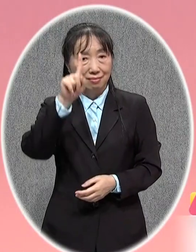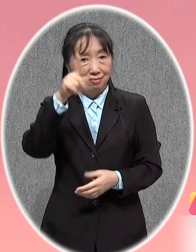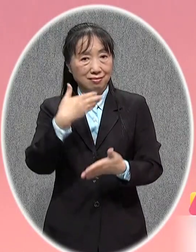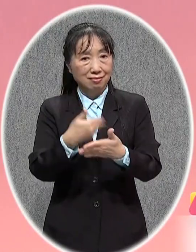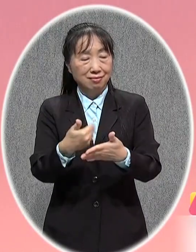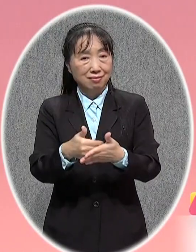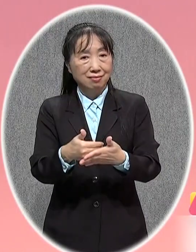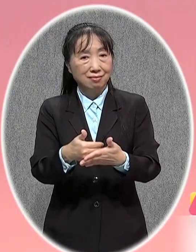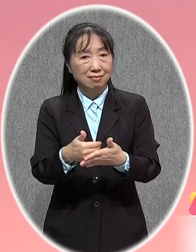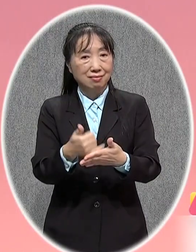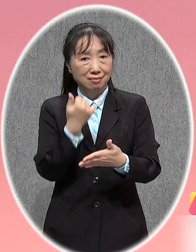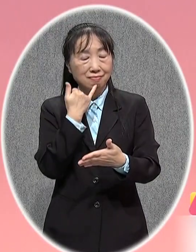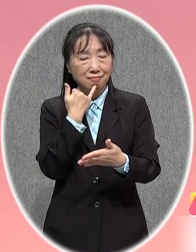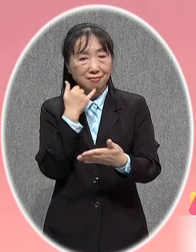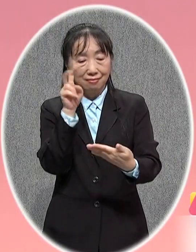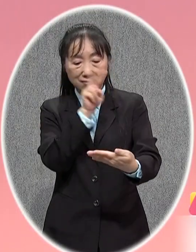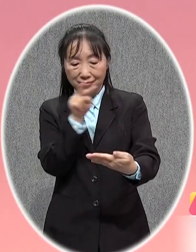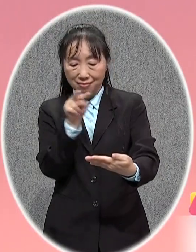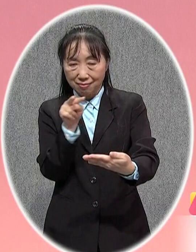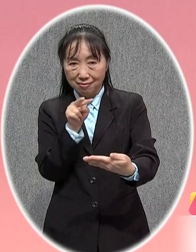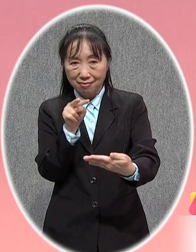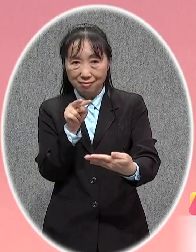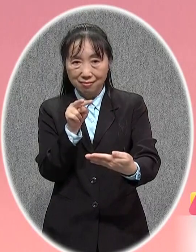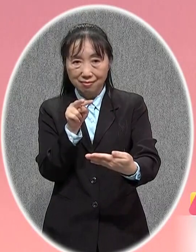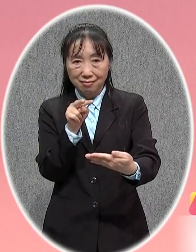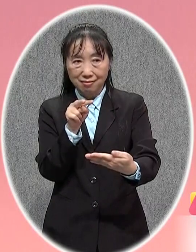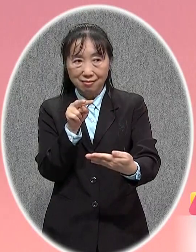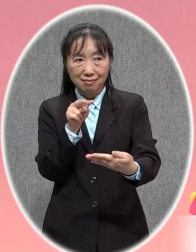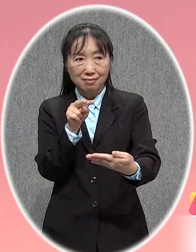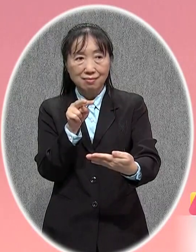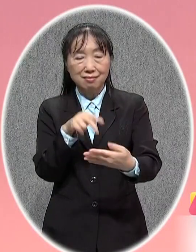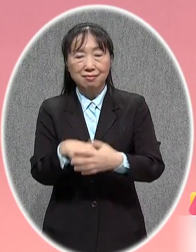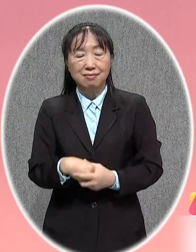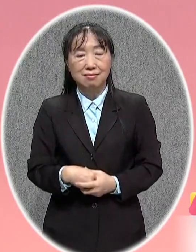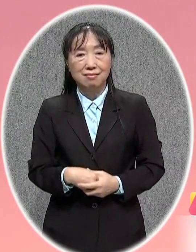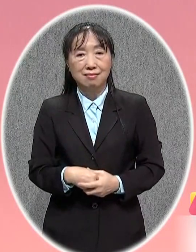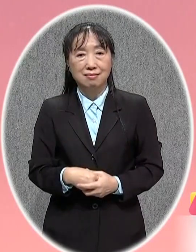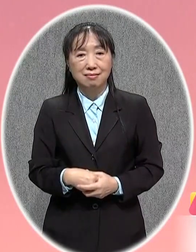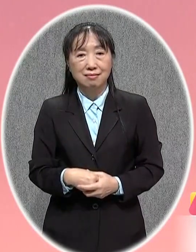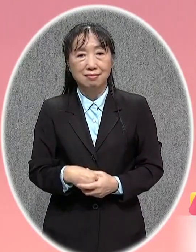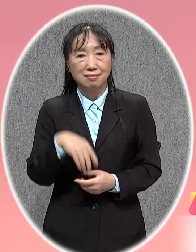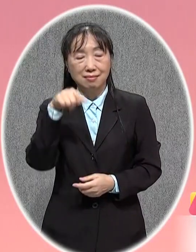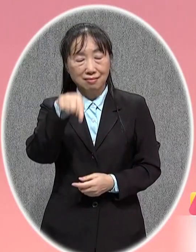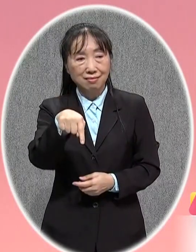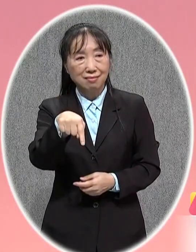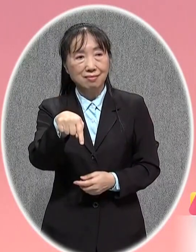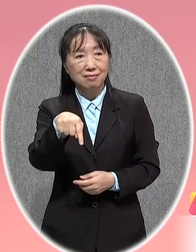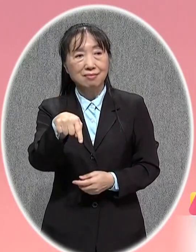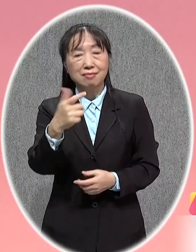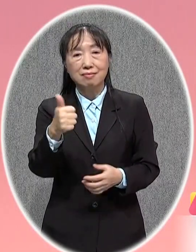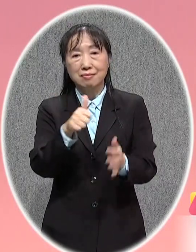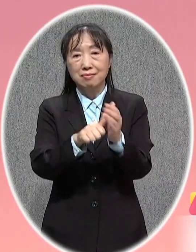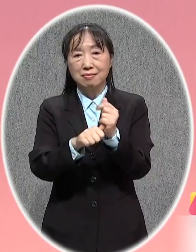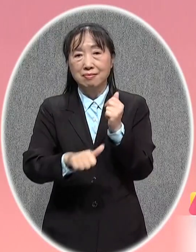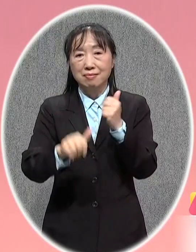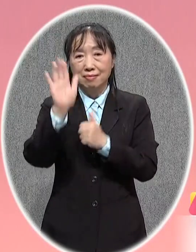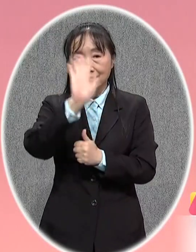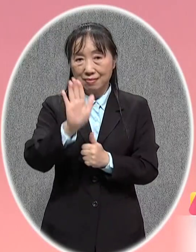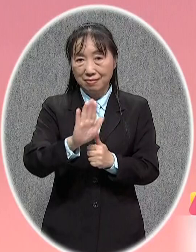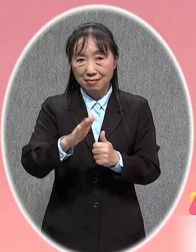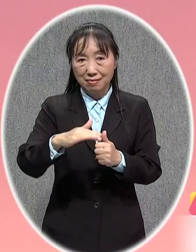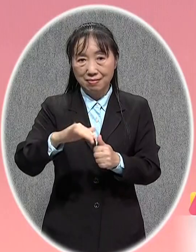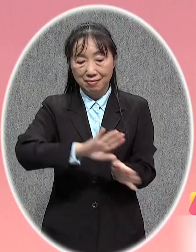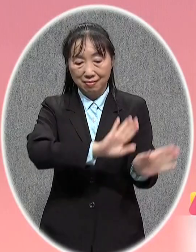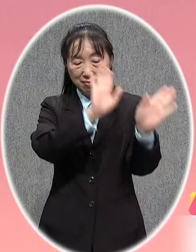有一张图可以详细的去显示说，这个藻礁的桃园市的藻礁的这个生态分布呢，其实